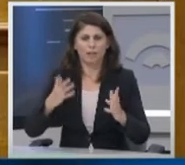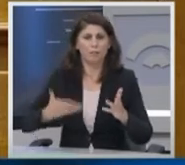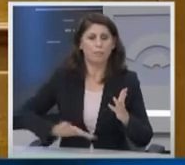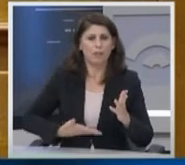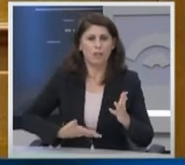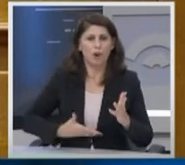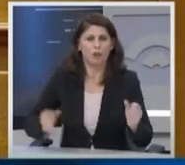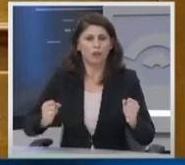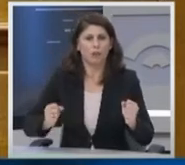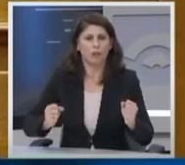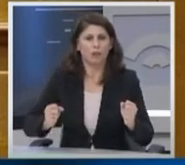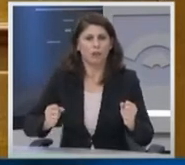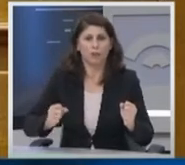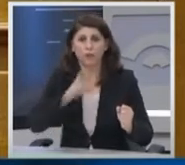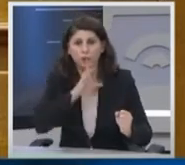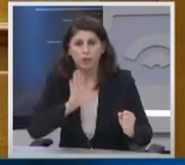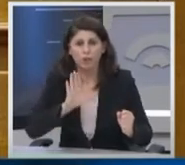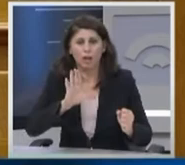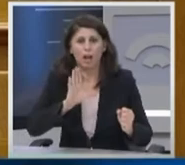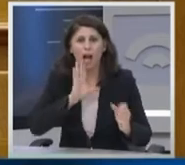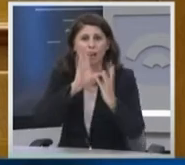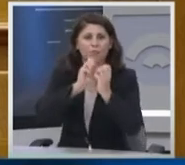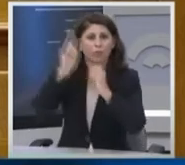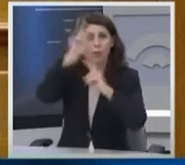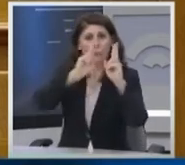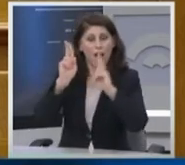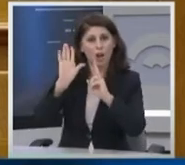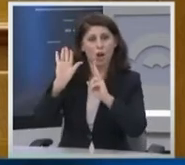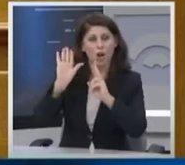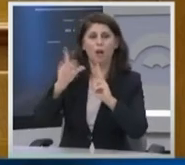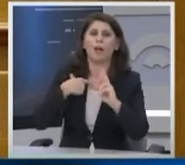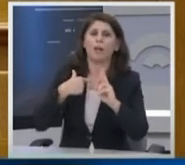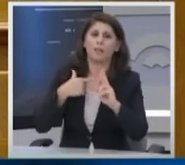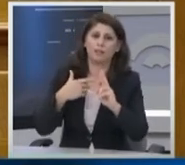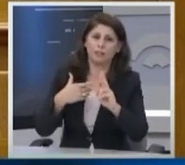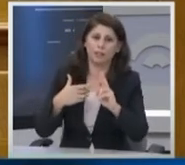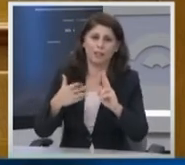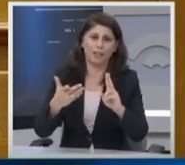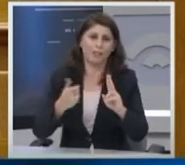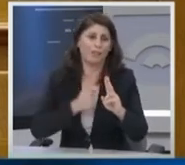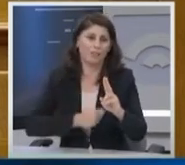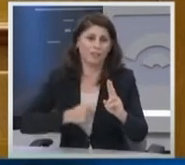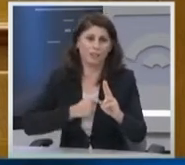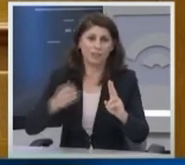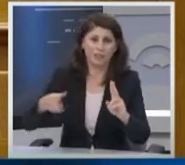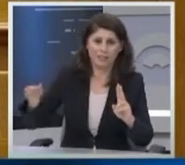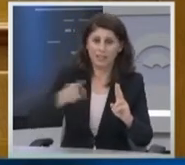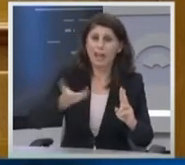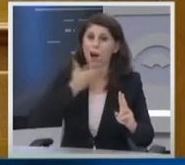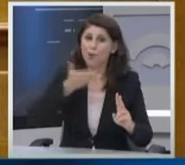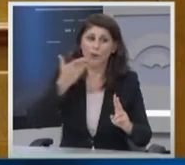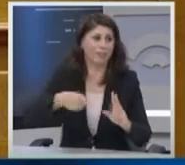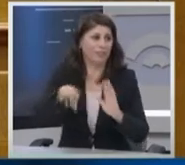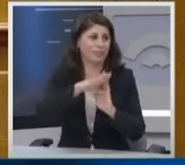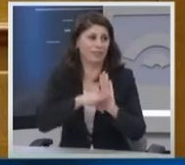πεινώ, θα φας τον ουρανό. Έτσι λοιπόν, δυστυχώς για σας, οι διαχειριστές και απολογητές